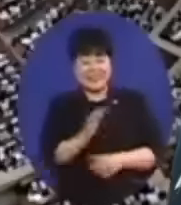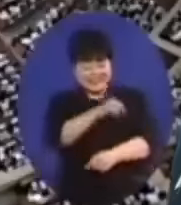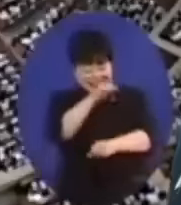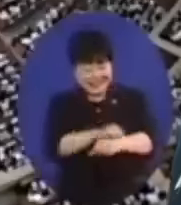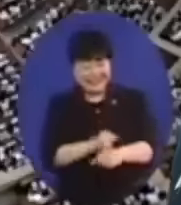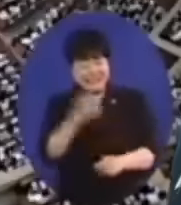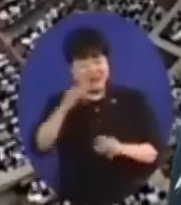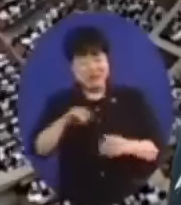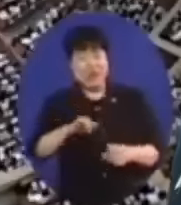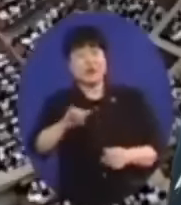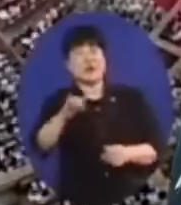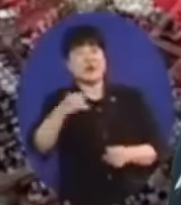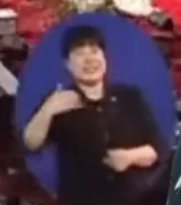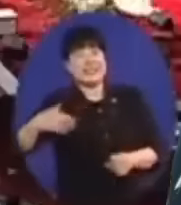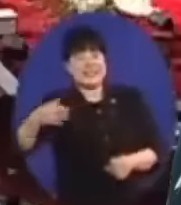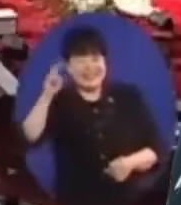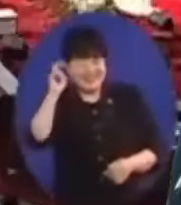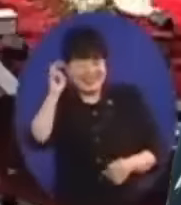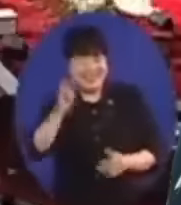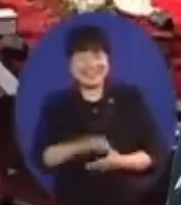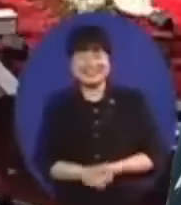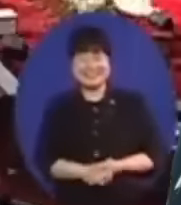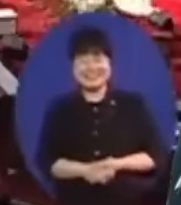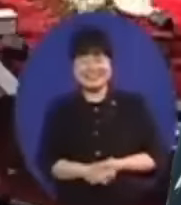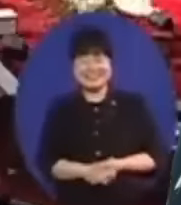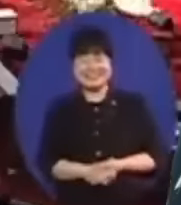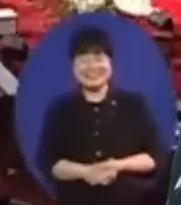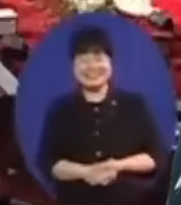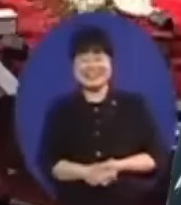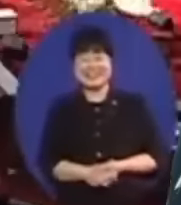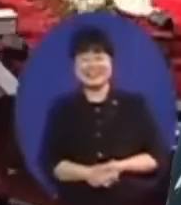됐으면 한국에 안 돌아올 뻔 당했어요.